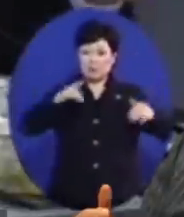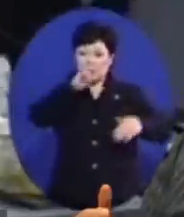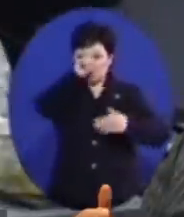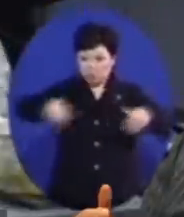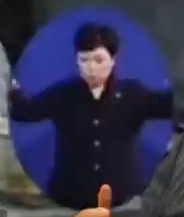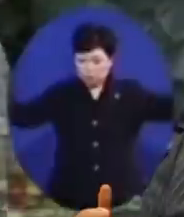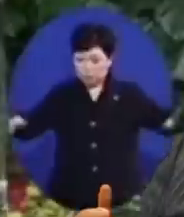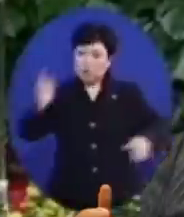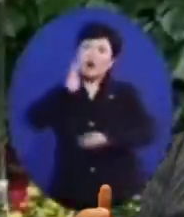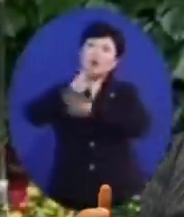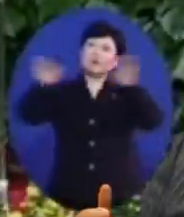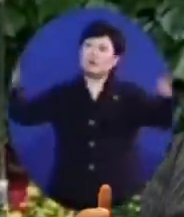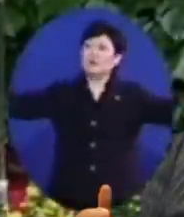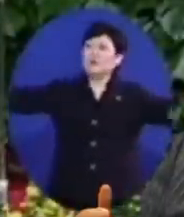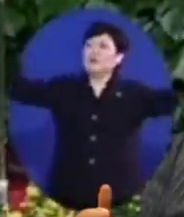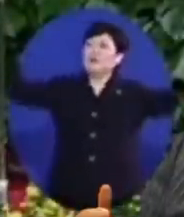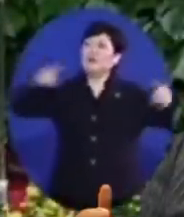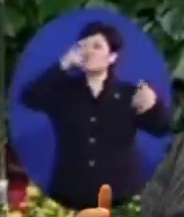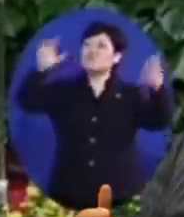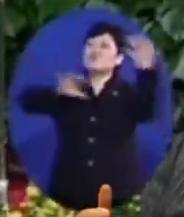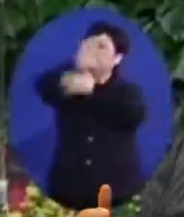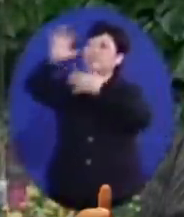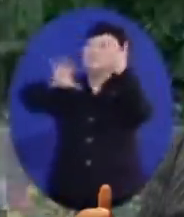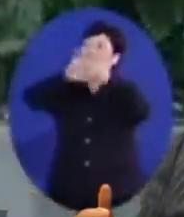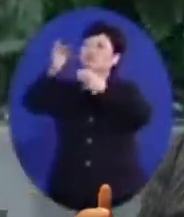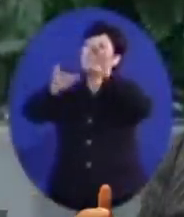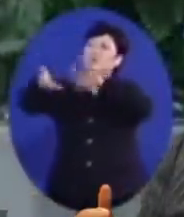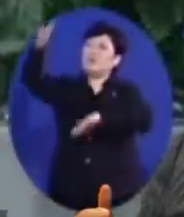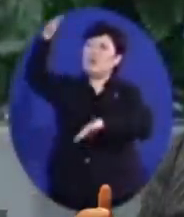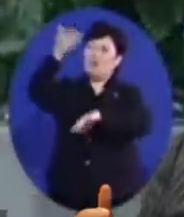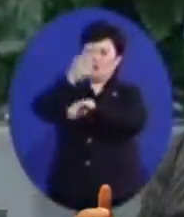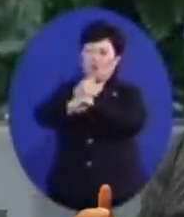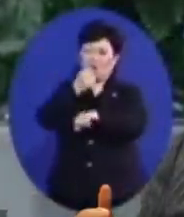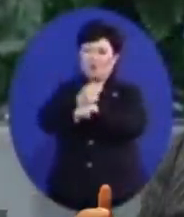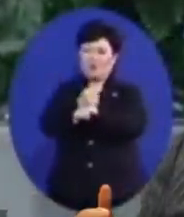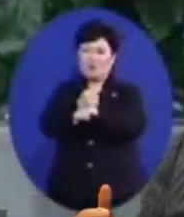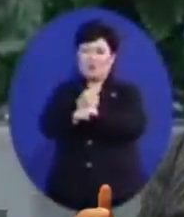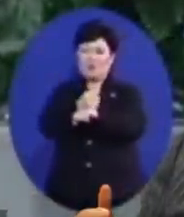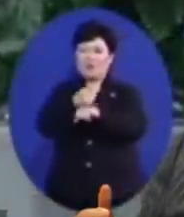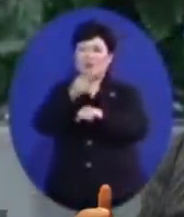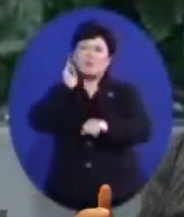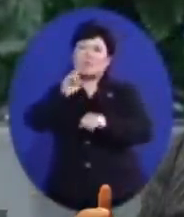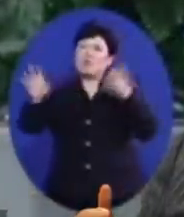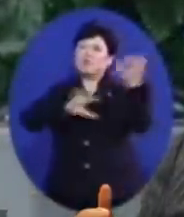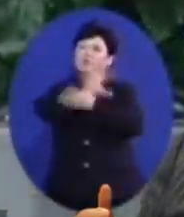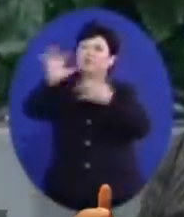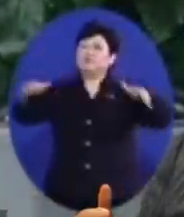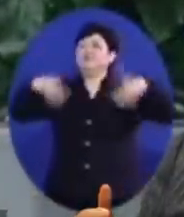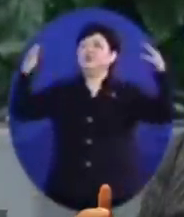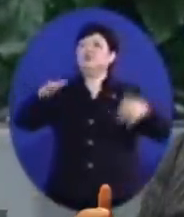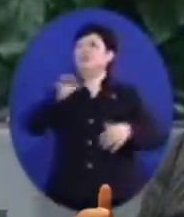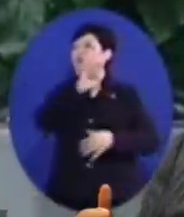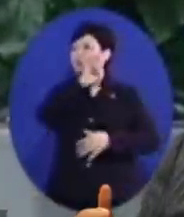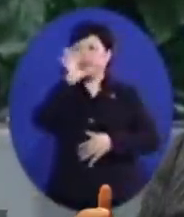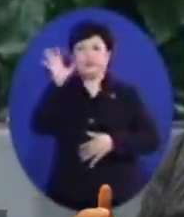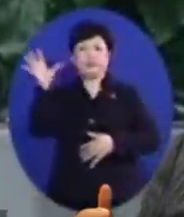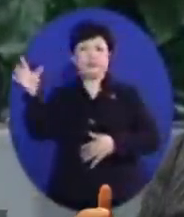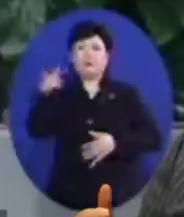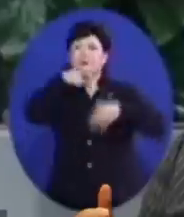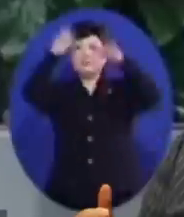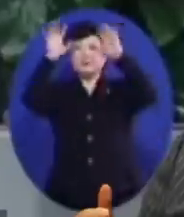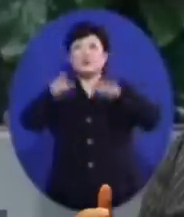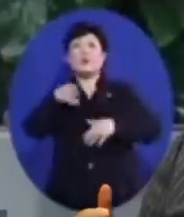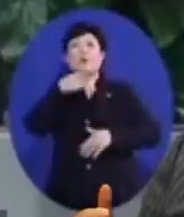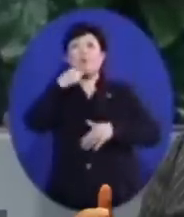직각으로 하늘로 구름을 뚫고 올라가서 얼마 있지 않으면 구름 위에 폭풍우도 없고 비도 내려지지